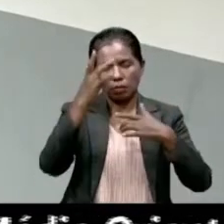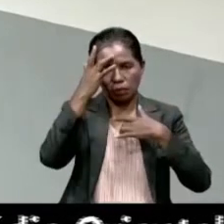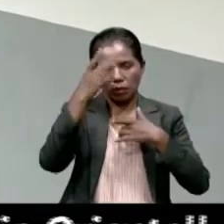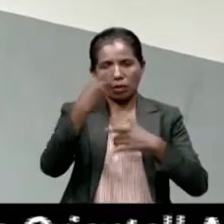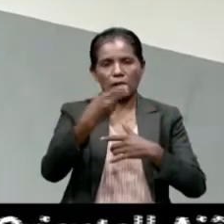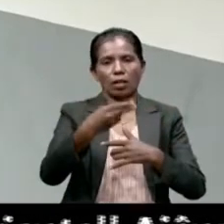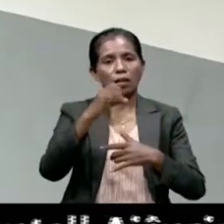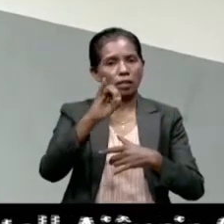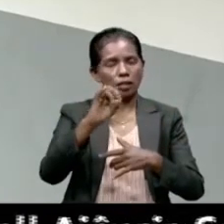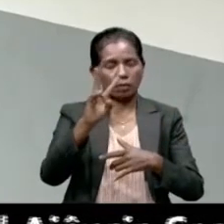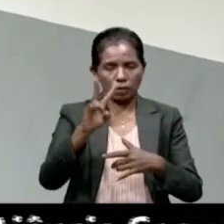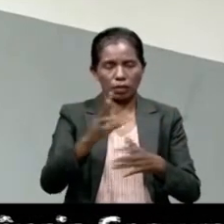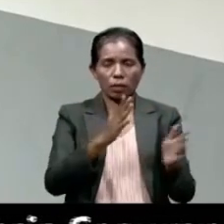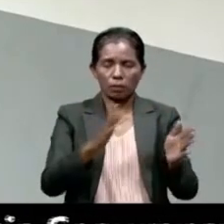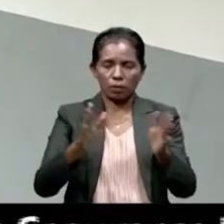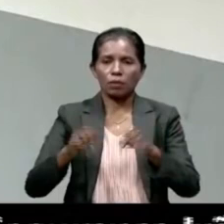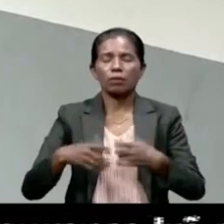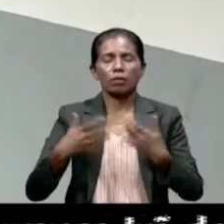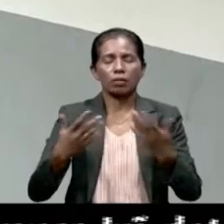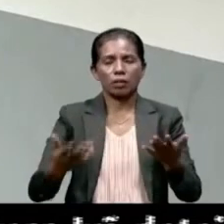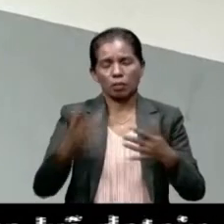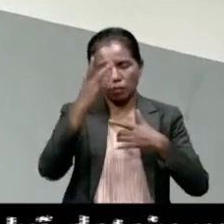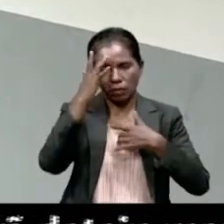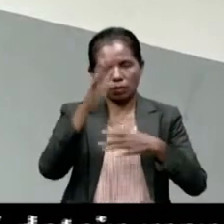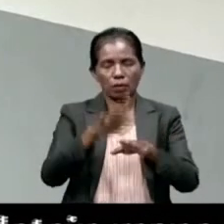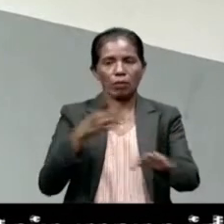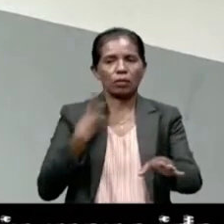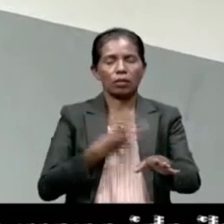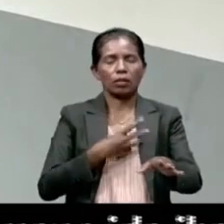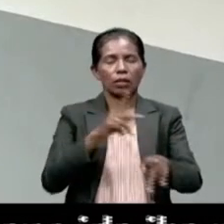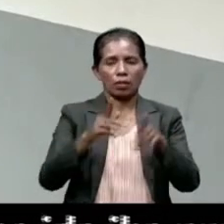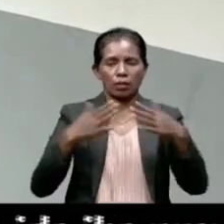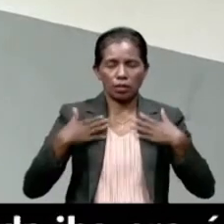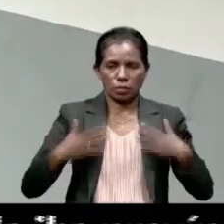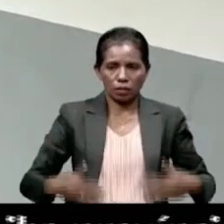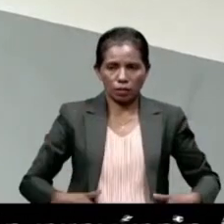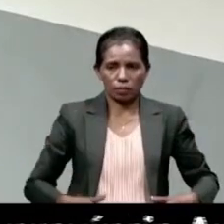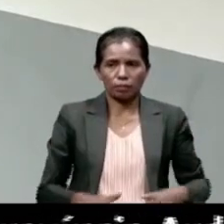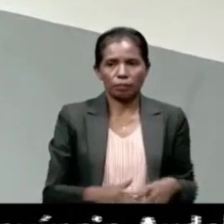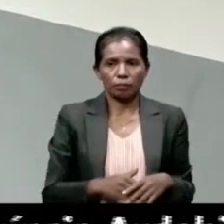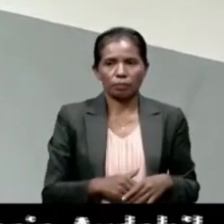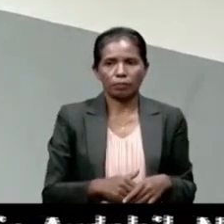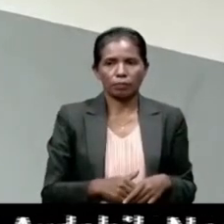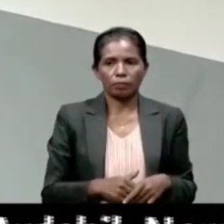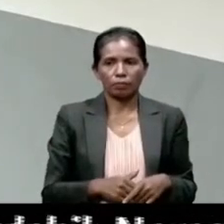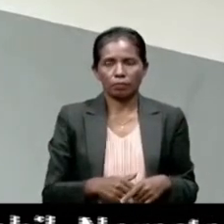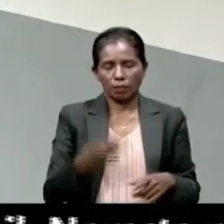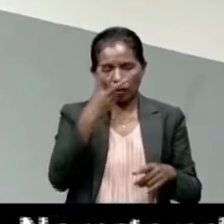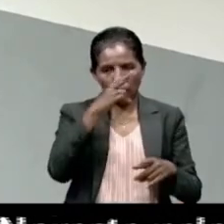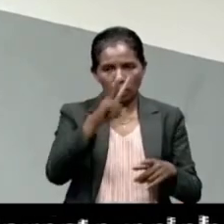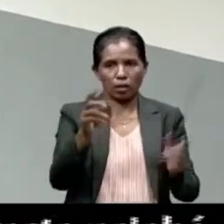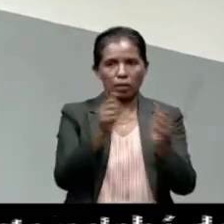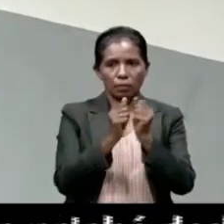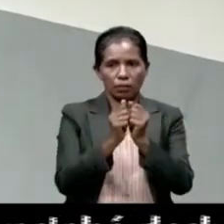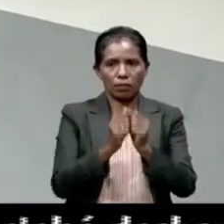sira. No proseso insa, virus ne bele kona ita emani isinolo. Tu irmai, ita acompanha muito.